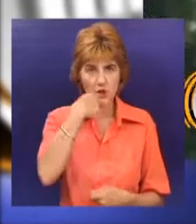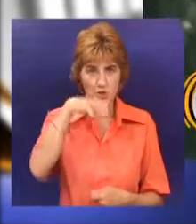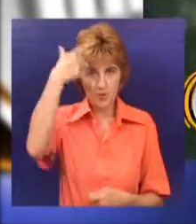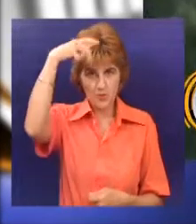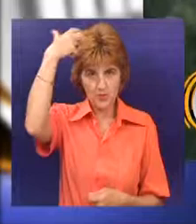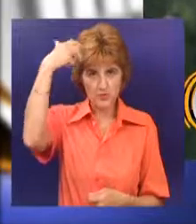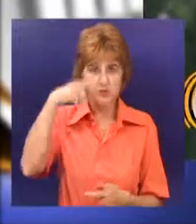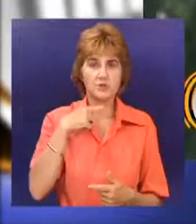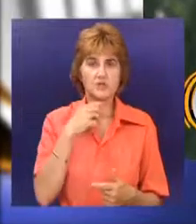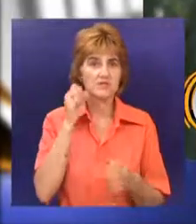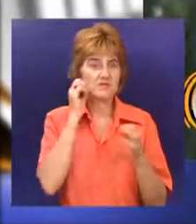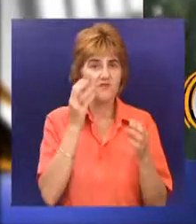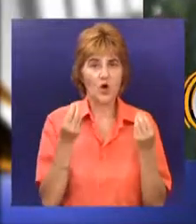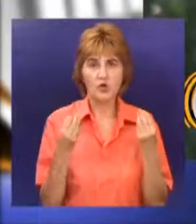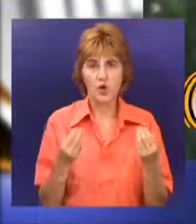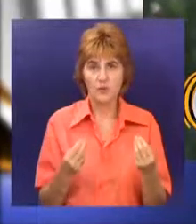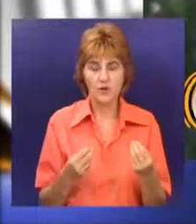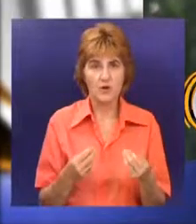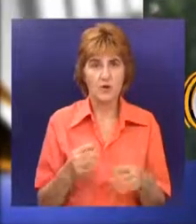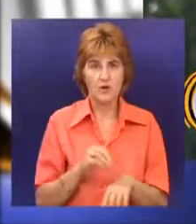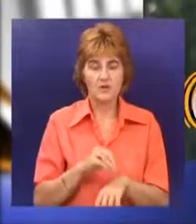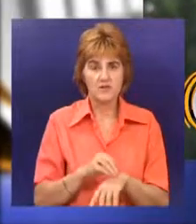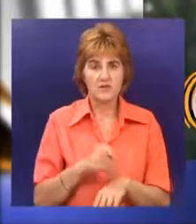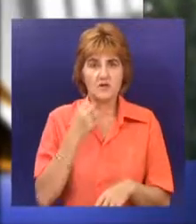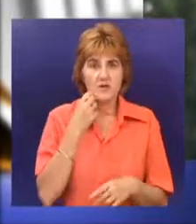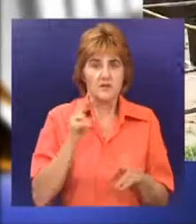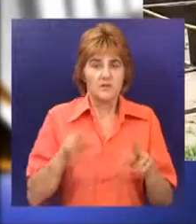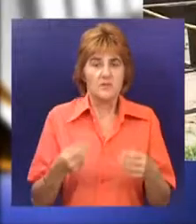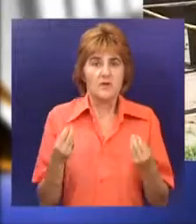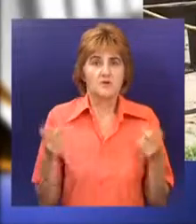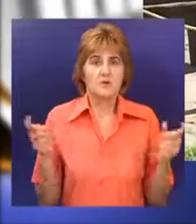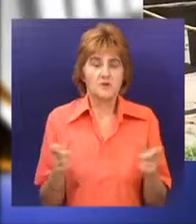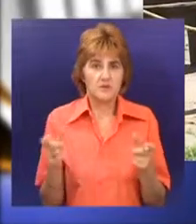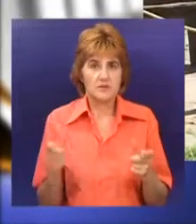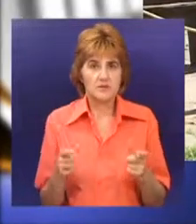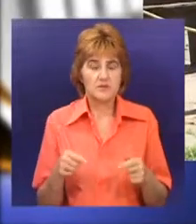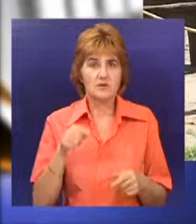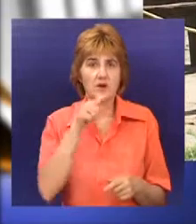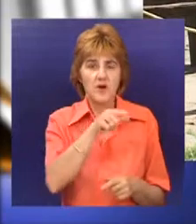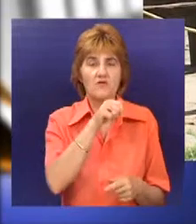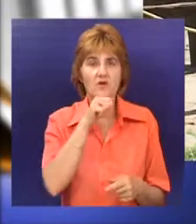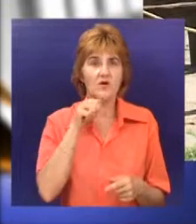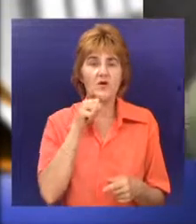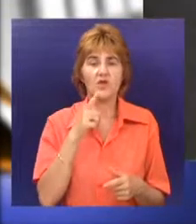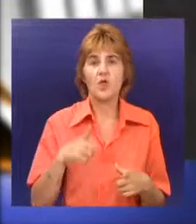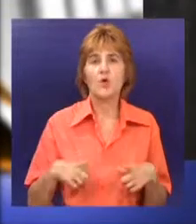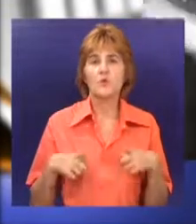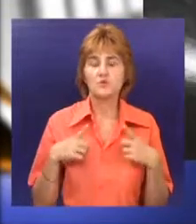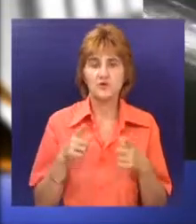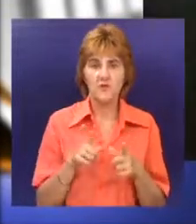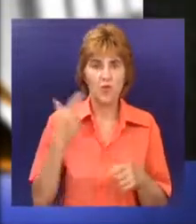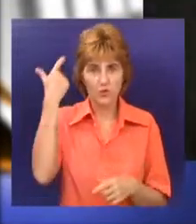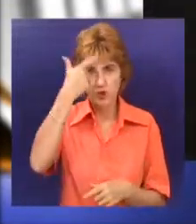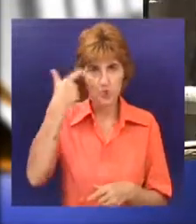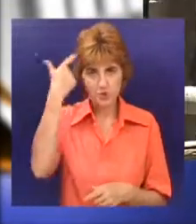polivanje šmrkom svakome dobro dođe, pogotovo ukoliko imate dobro društvo. Ova slonica prosto je uživala u njenom prvom tuširanju